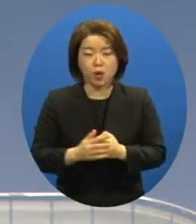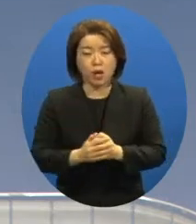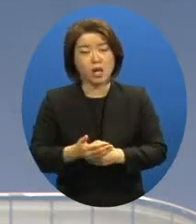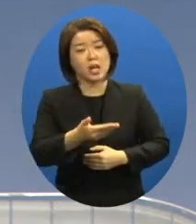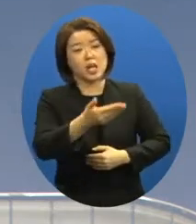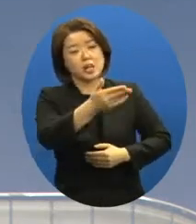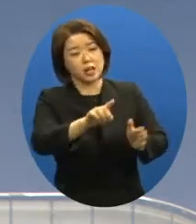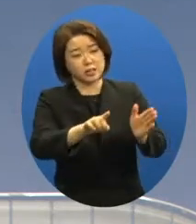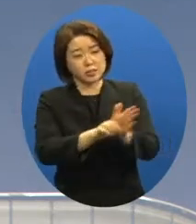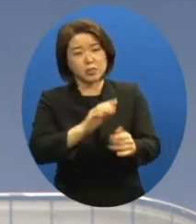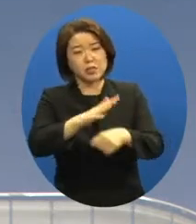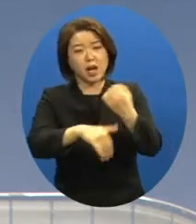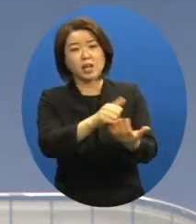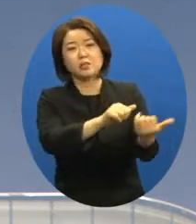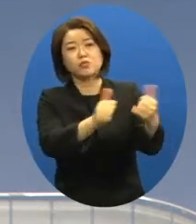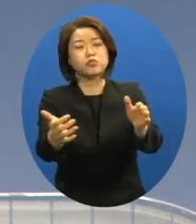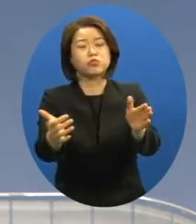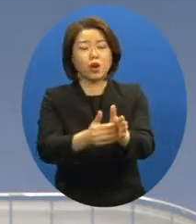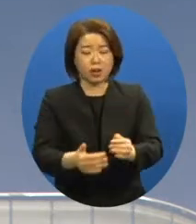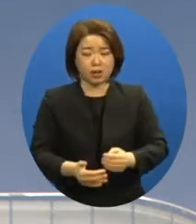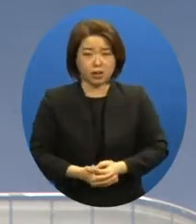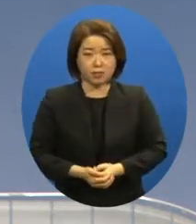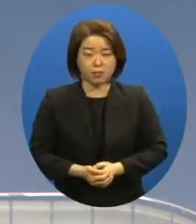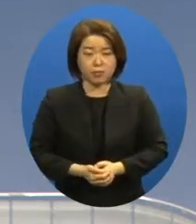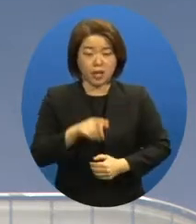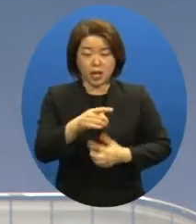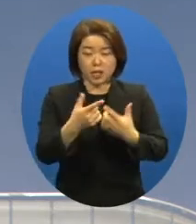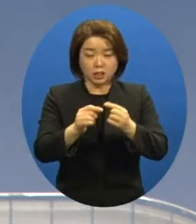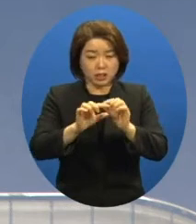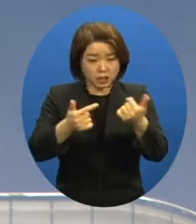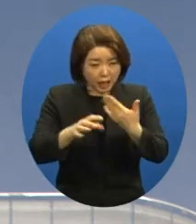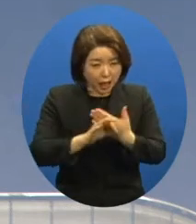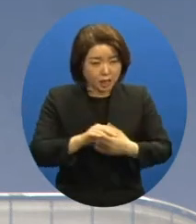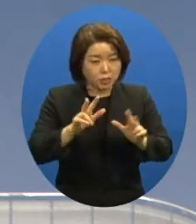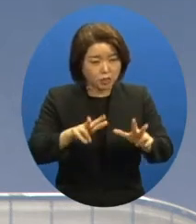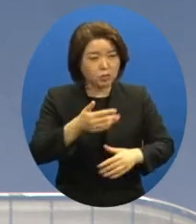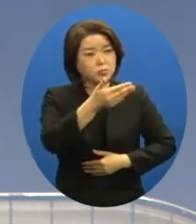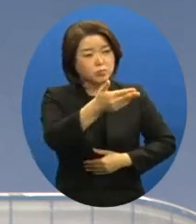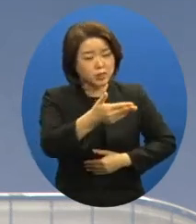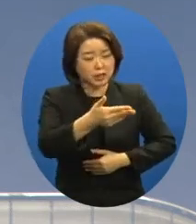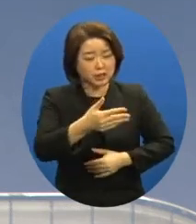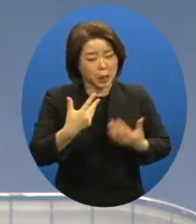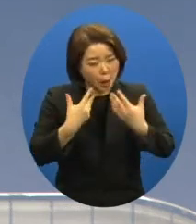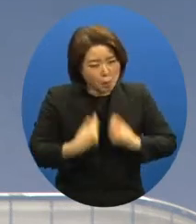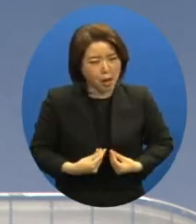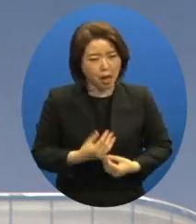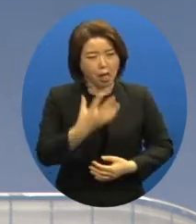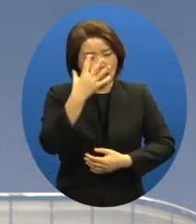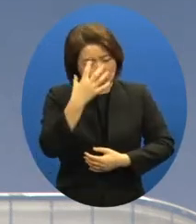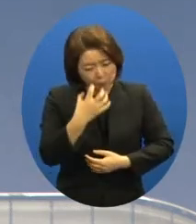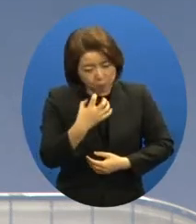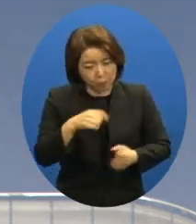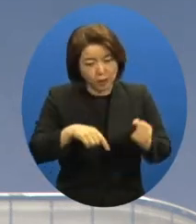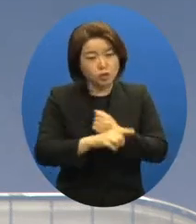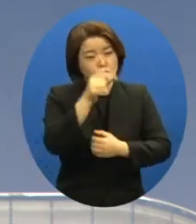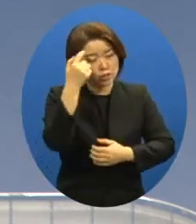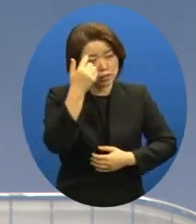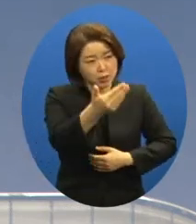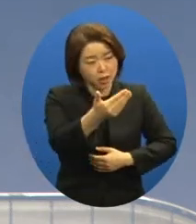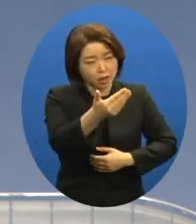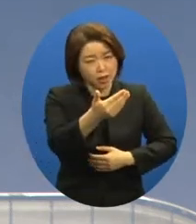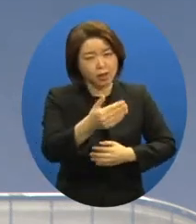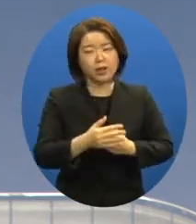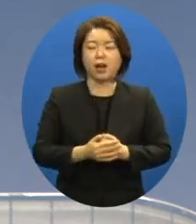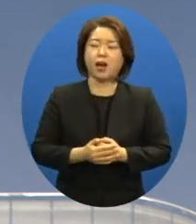믿는 하나님이 죽었잖아요. 그렇지 않으면 당신이 이렇게 낙심하고 풀이 죽어 있을 이유가 있습니까?